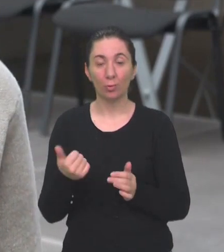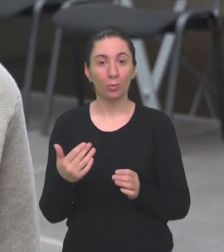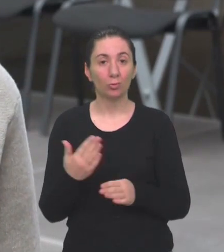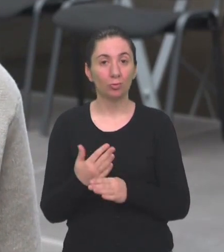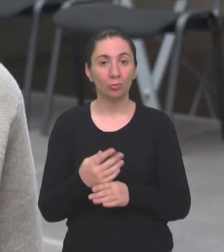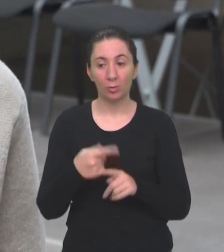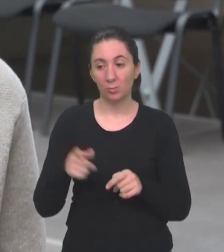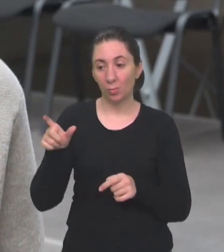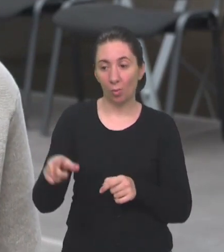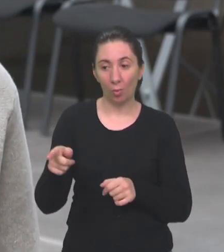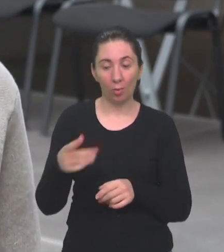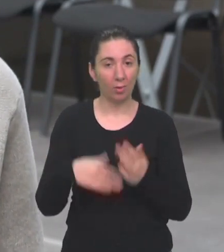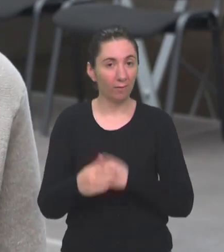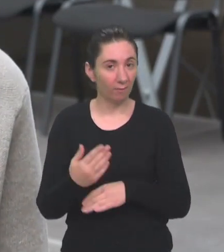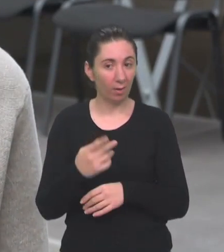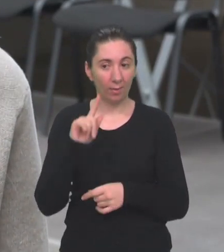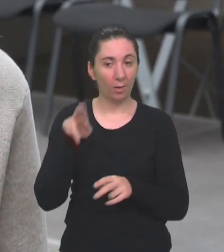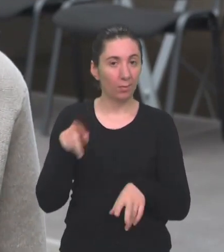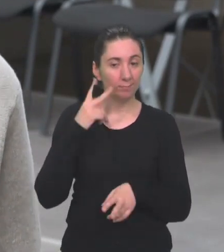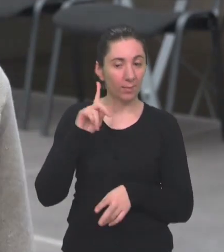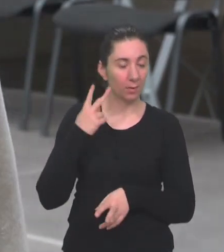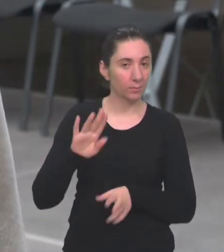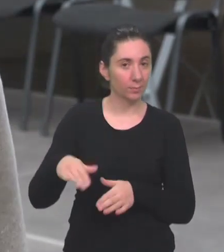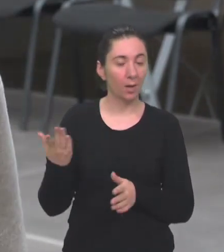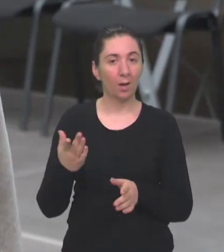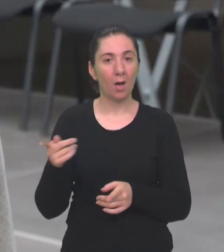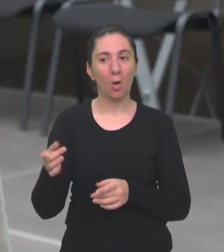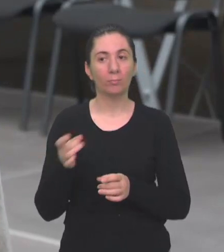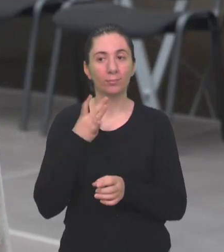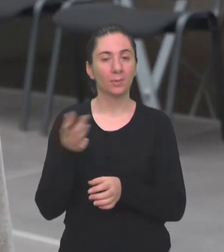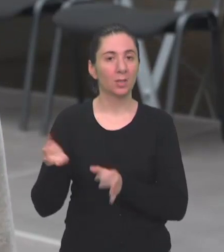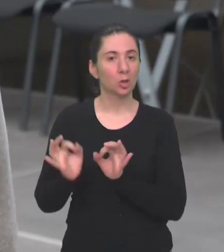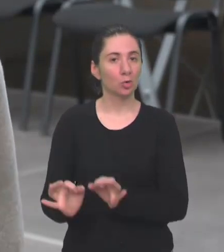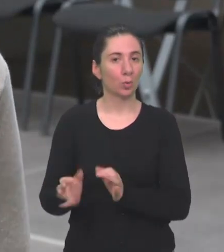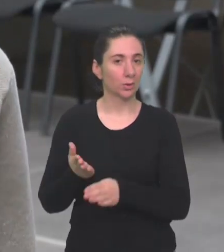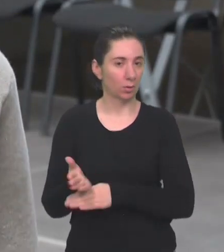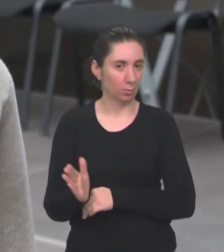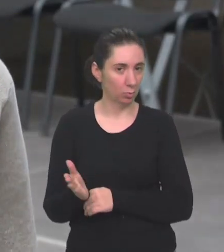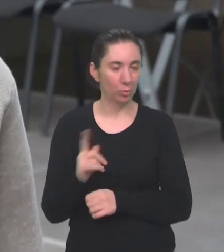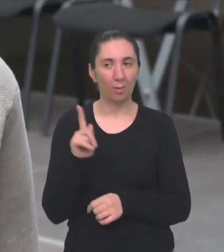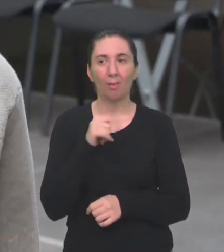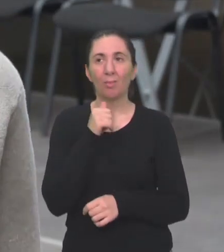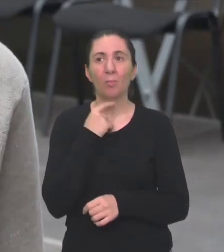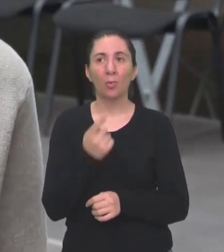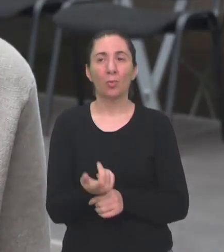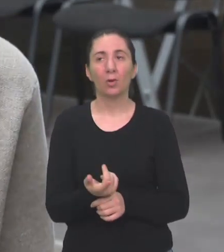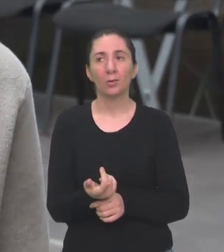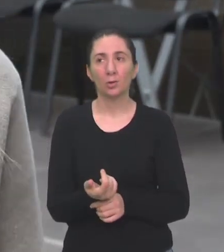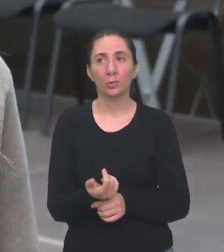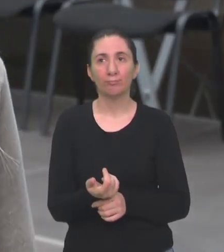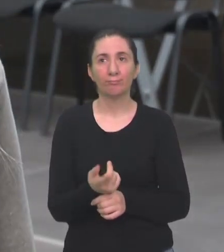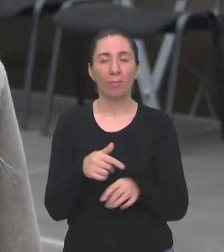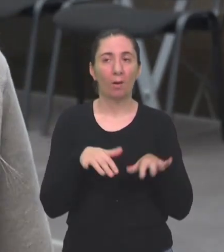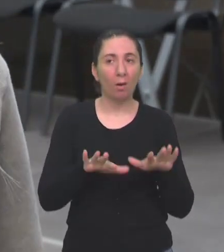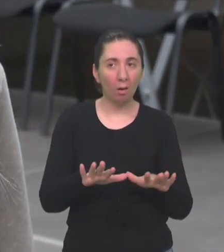obzirom na njihov invaliditet i kao neku vrstu socijale, kao neku vrstu, ne mogu to reći, ali